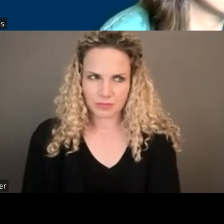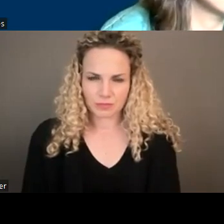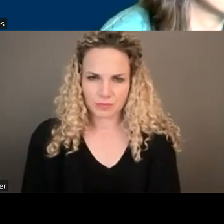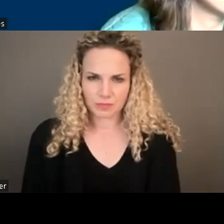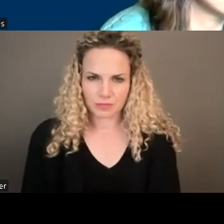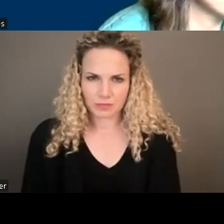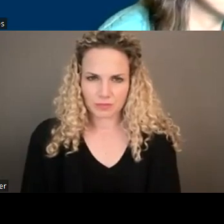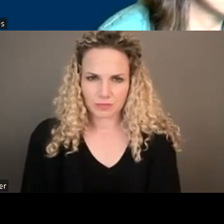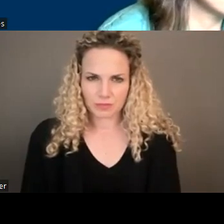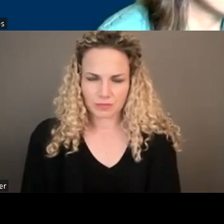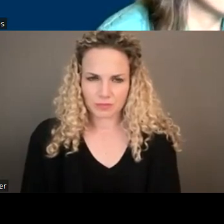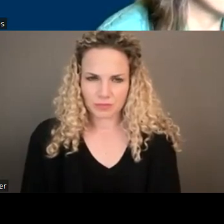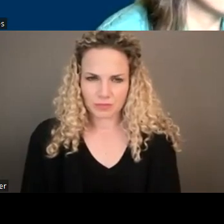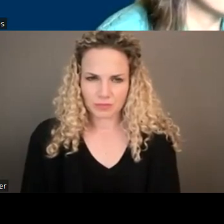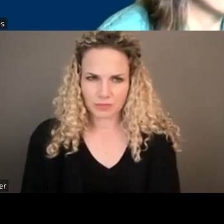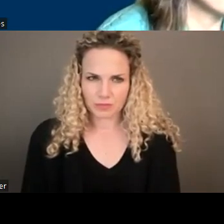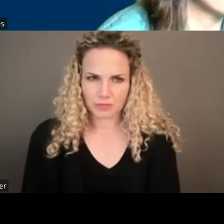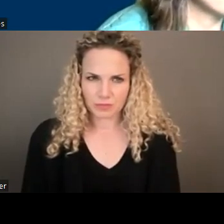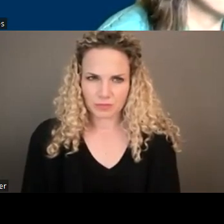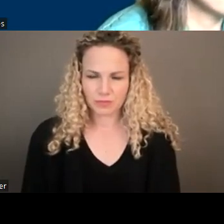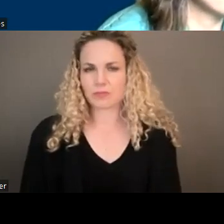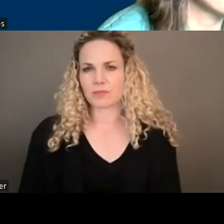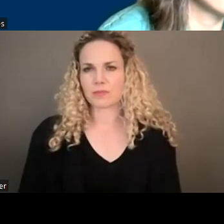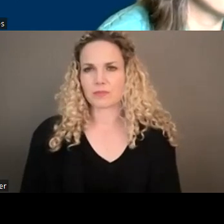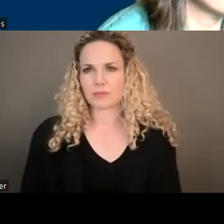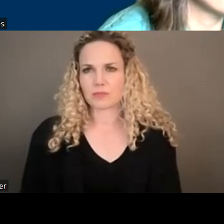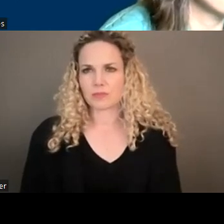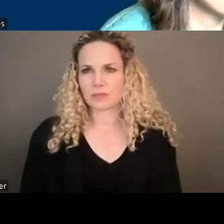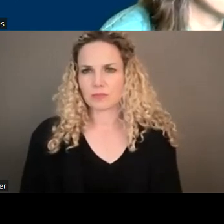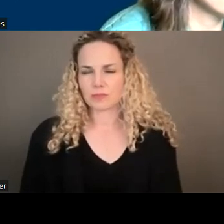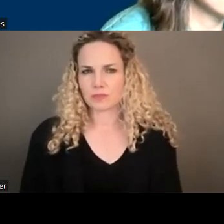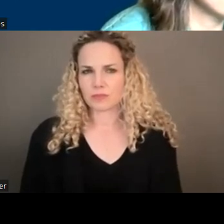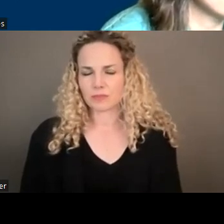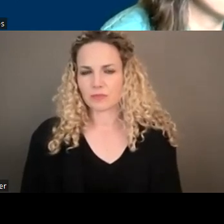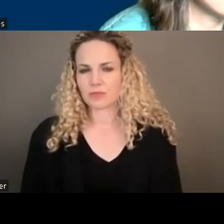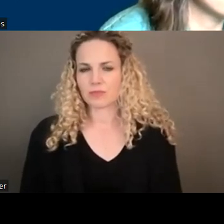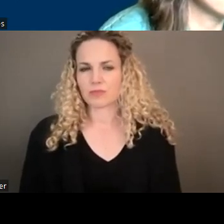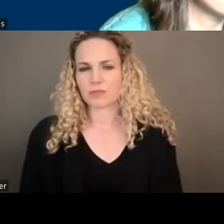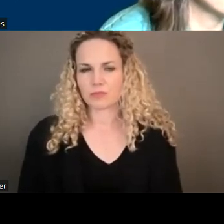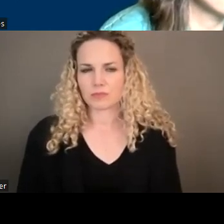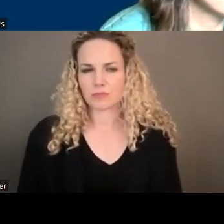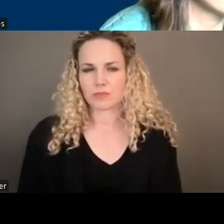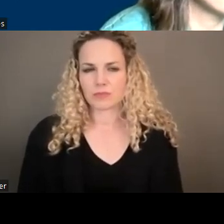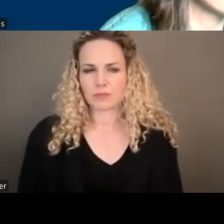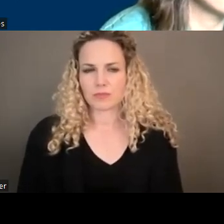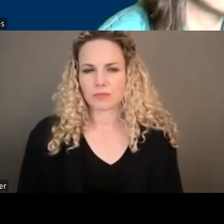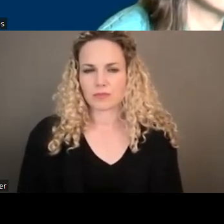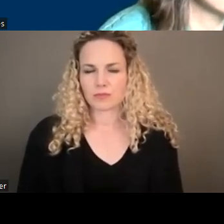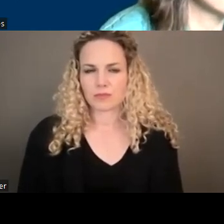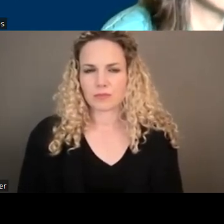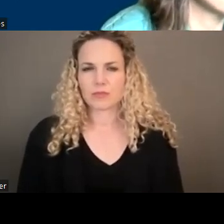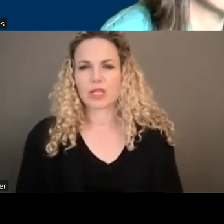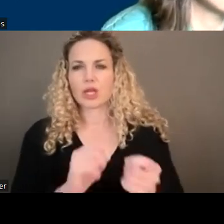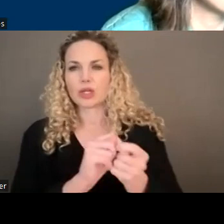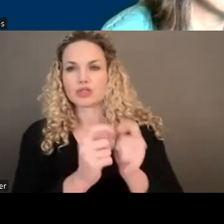$1442 استایپند که هسته بر اساس تعداد طفلایی که شما در اپریل سال 2022 داشتین بر اساس نمبری که شما مثلا تعداد